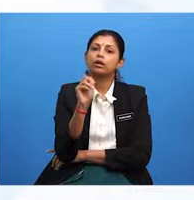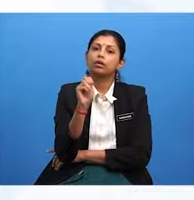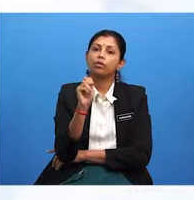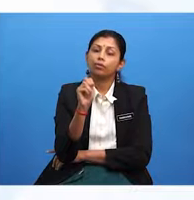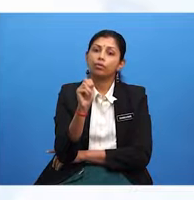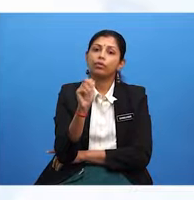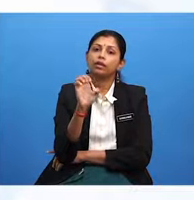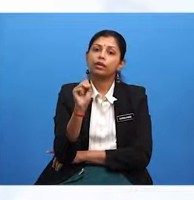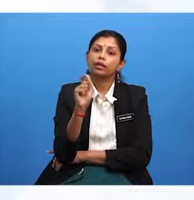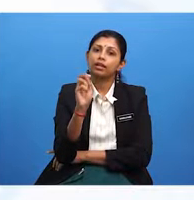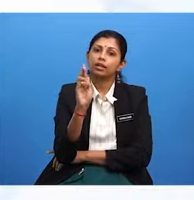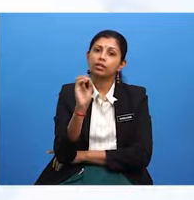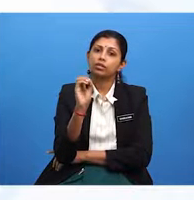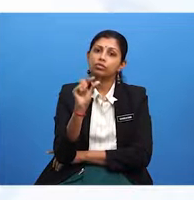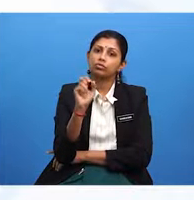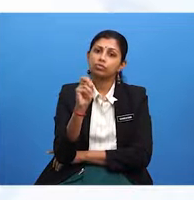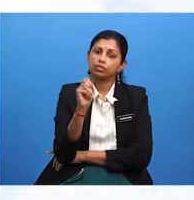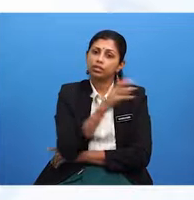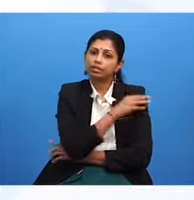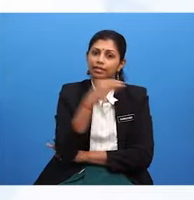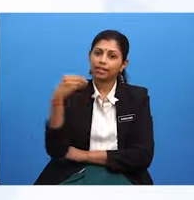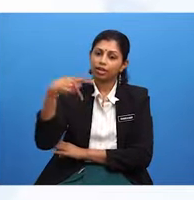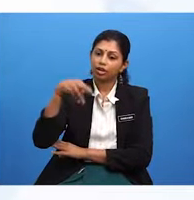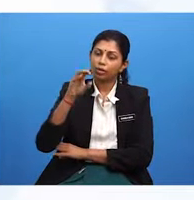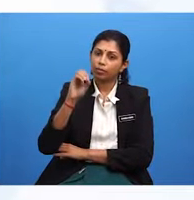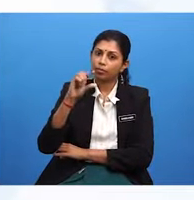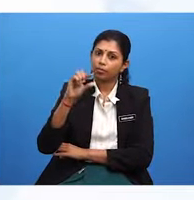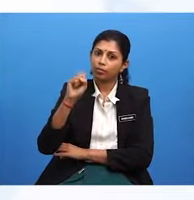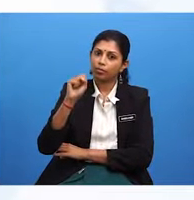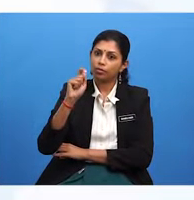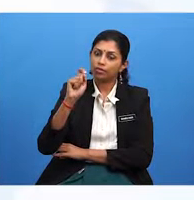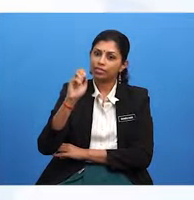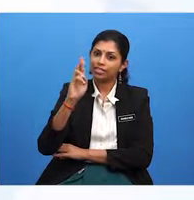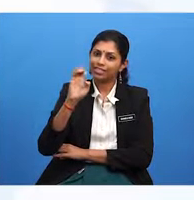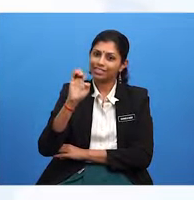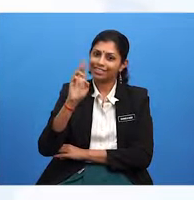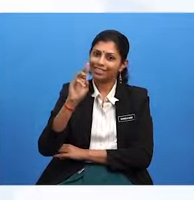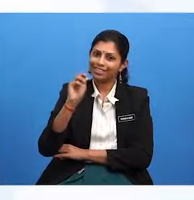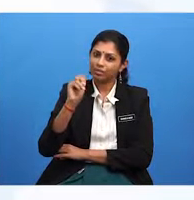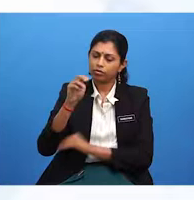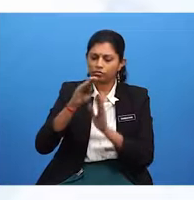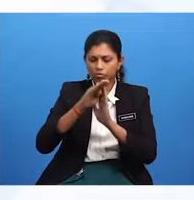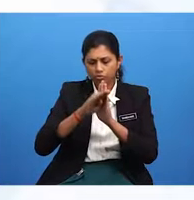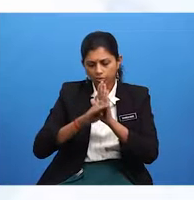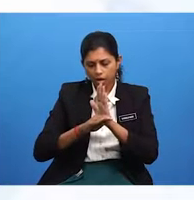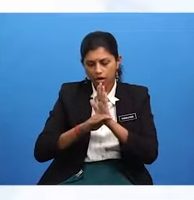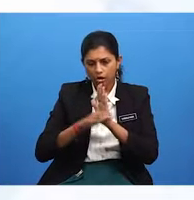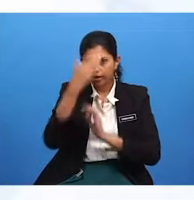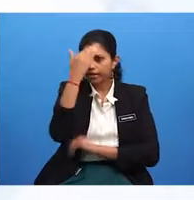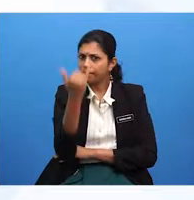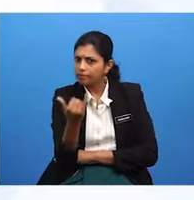estrogen dan progesteron akan semakin berkurangan. Hal ini